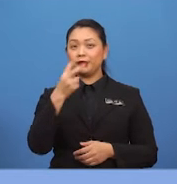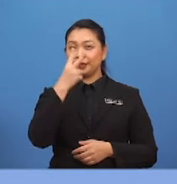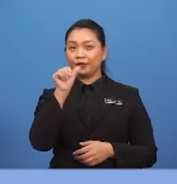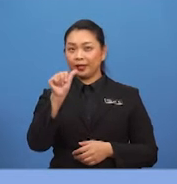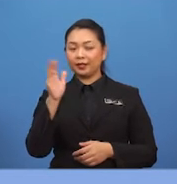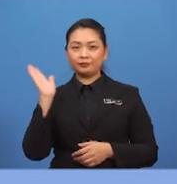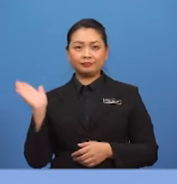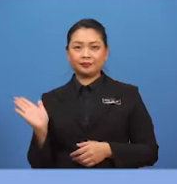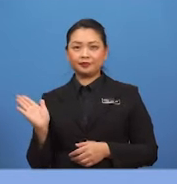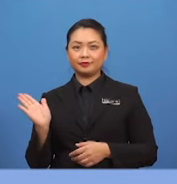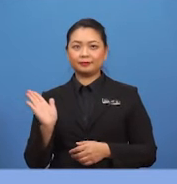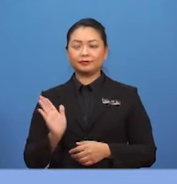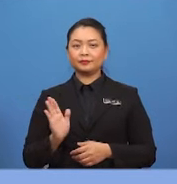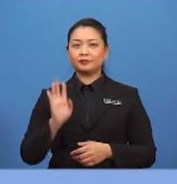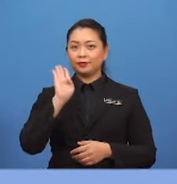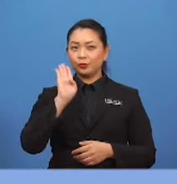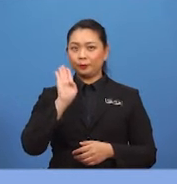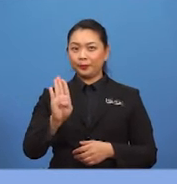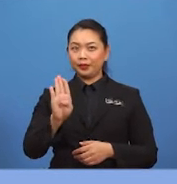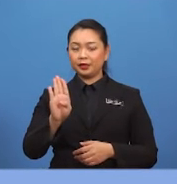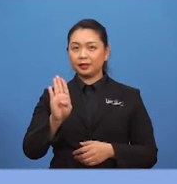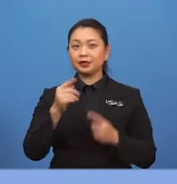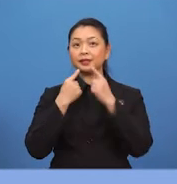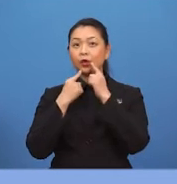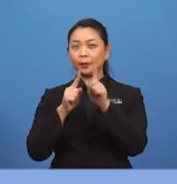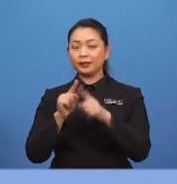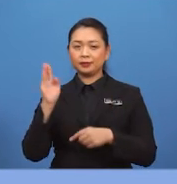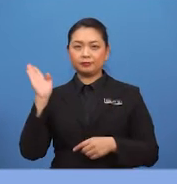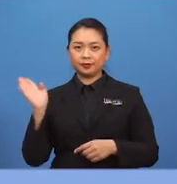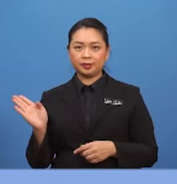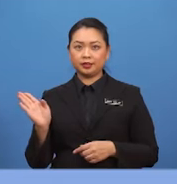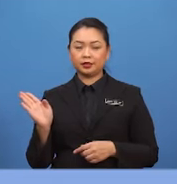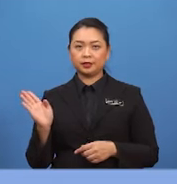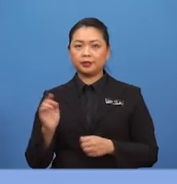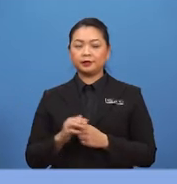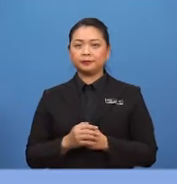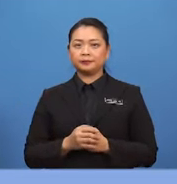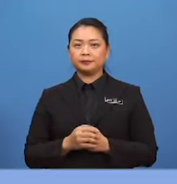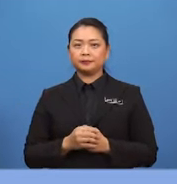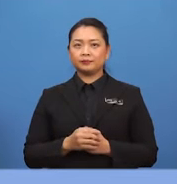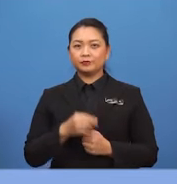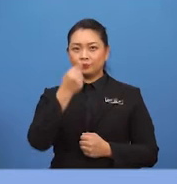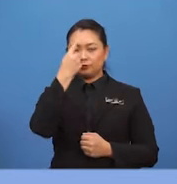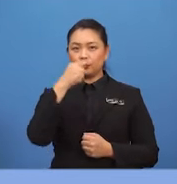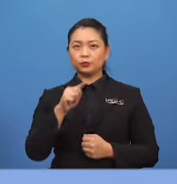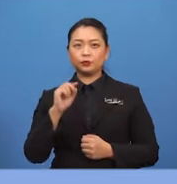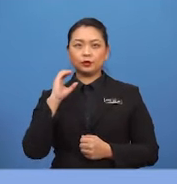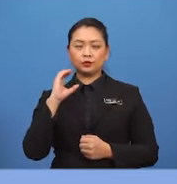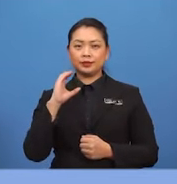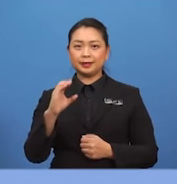neoprena. Polietena pula, monomernya adalah etena.